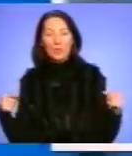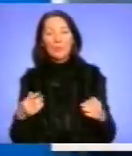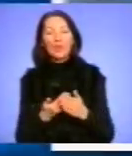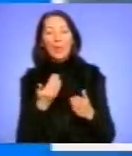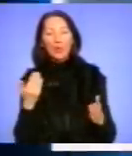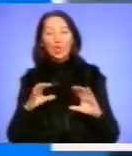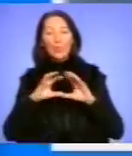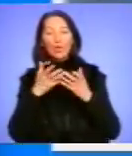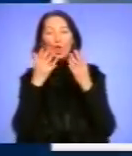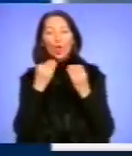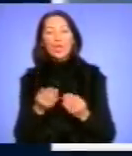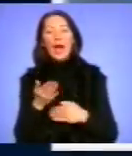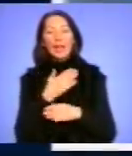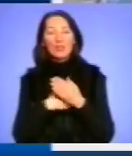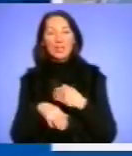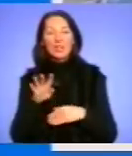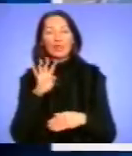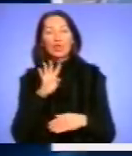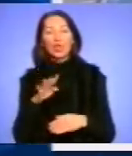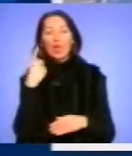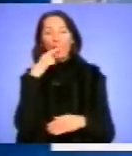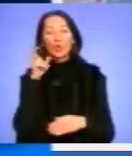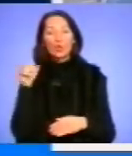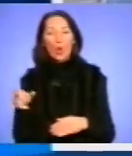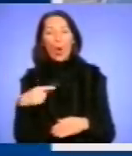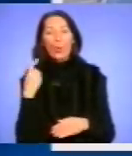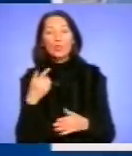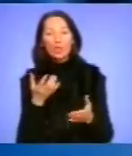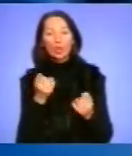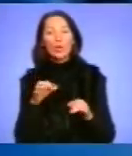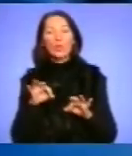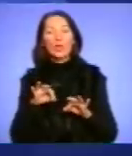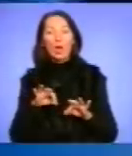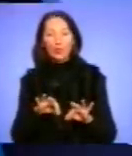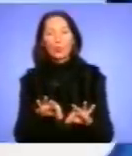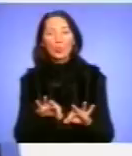Напередодні Міжнародного дня інвалідів 4 особи в області отримали автомобілі.